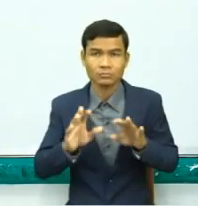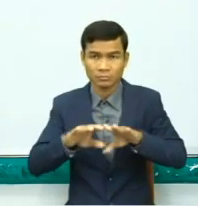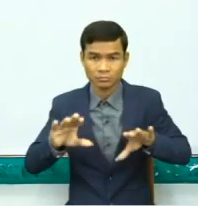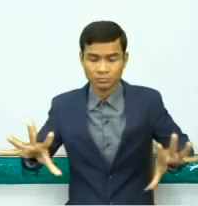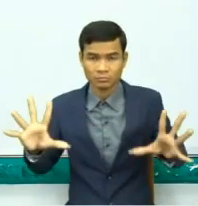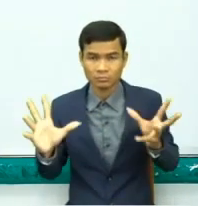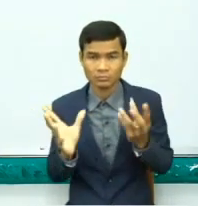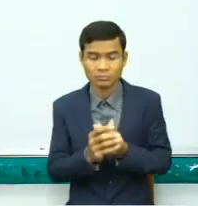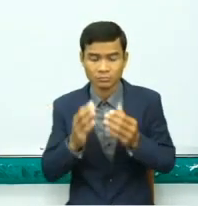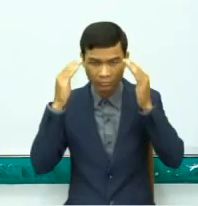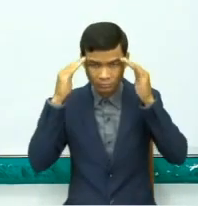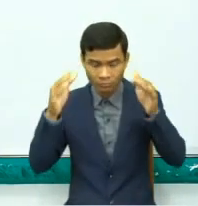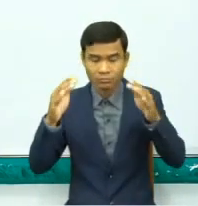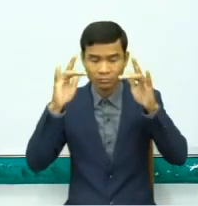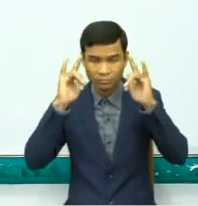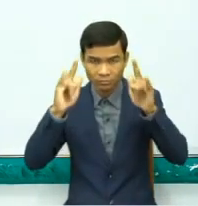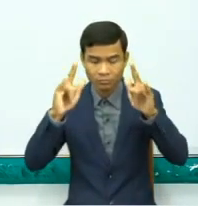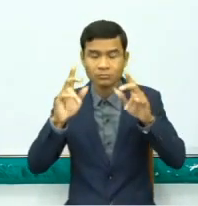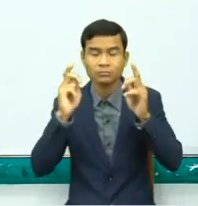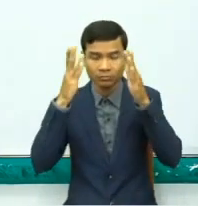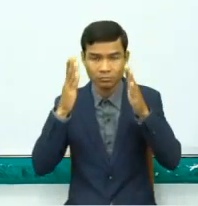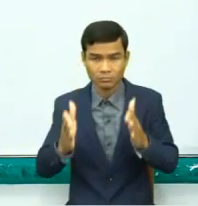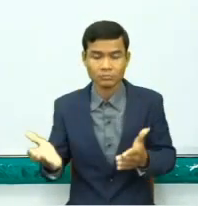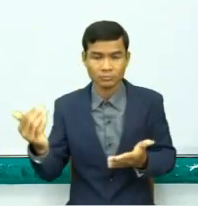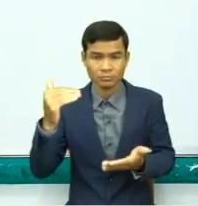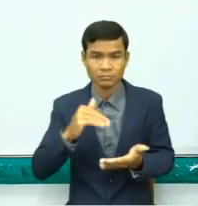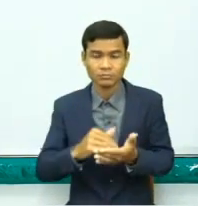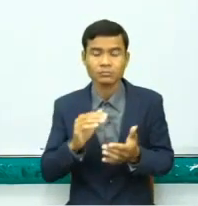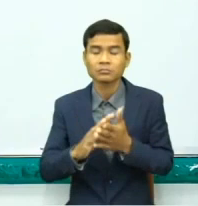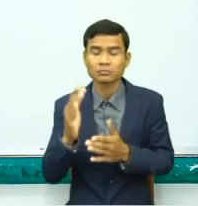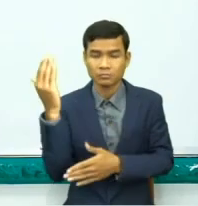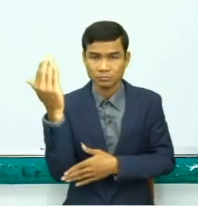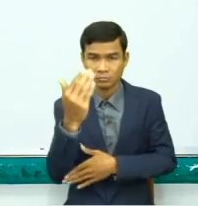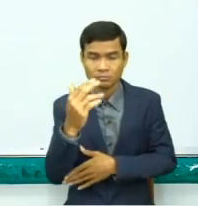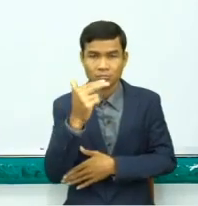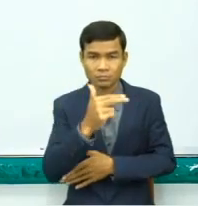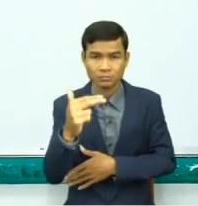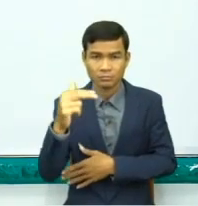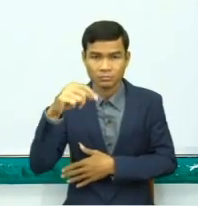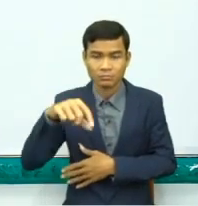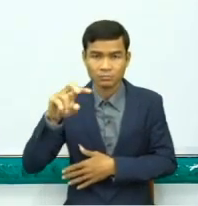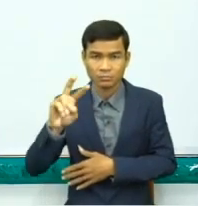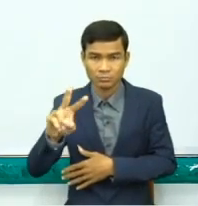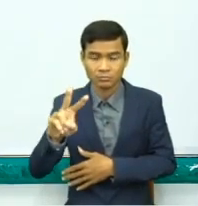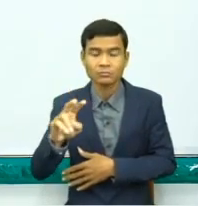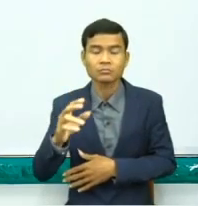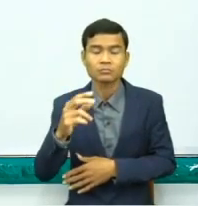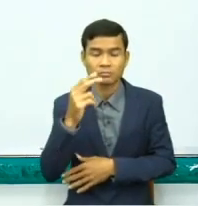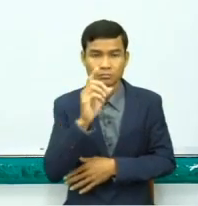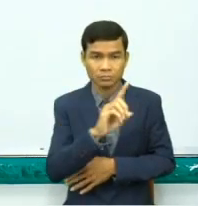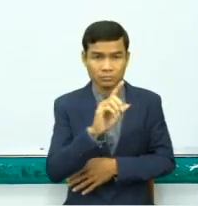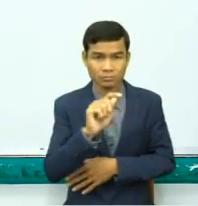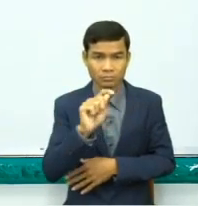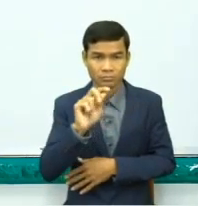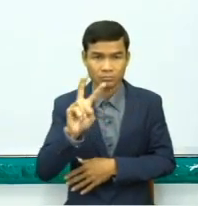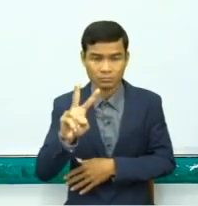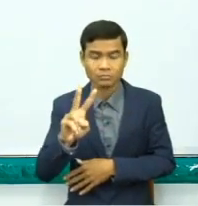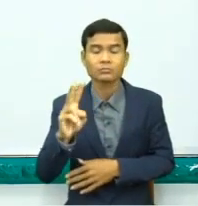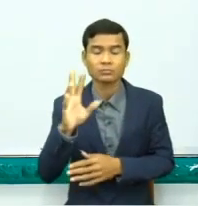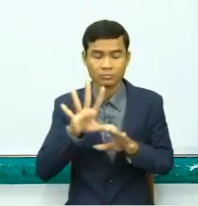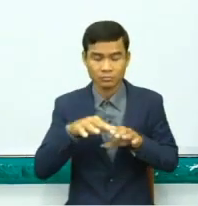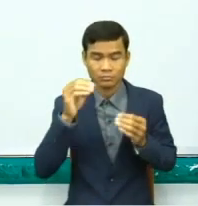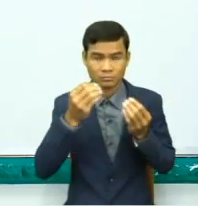nìa ai tam đàn ca mong riêng là bà nè kru mà đăng tiết. Tam là dạp bò tui rù tù chiệt căn bù chìa bí. Đại chùa thi vi tui rù tù ạp xà